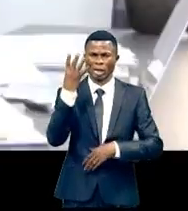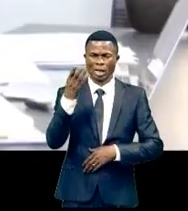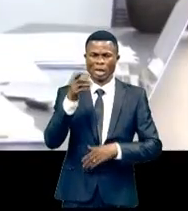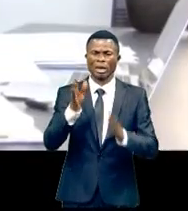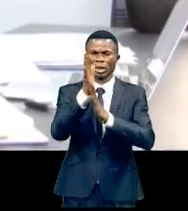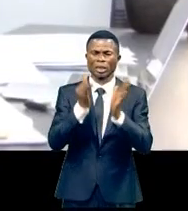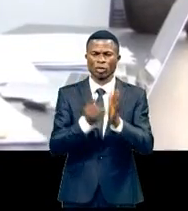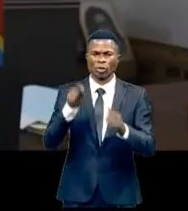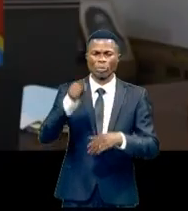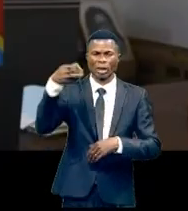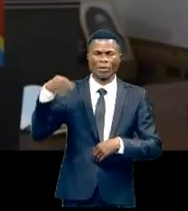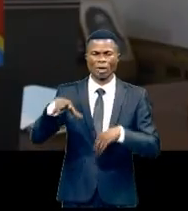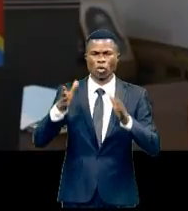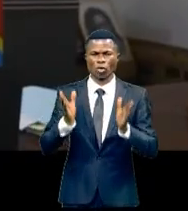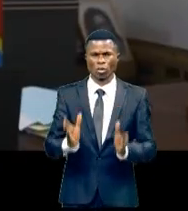milliards de francs congolais.